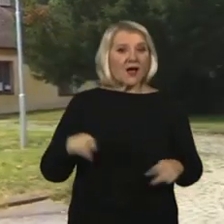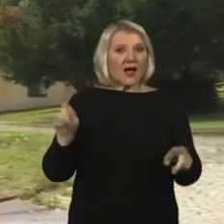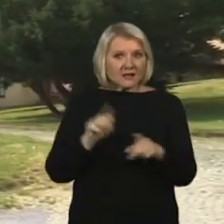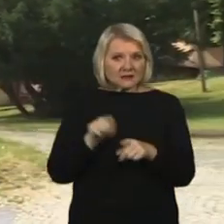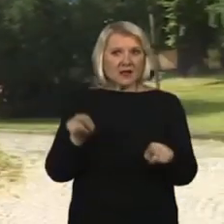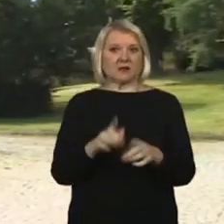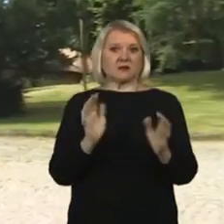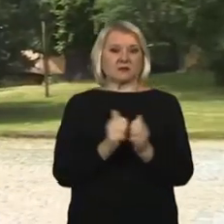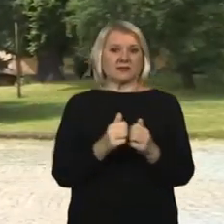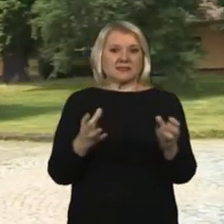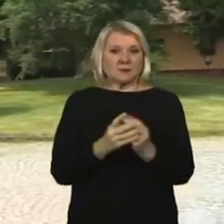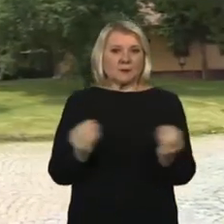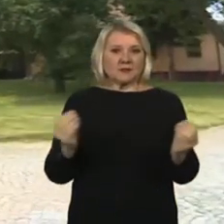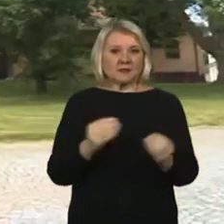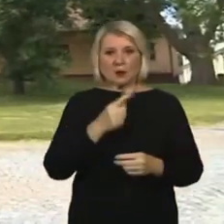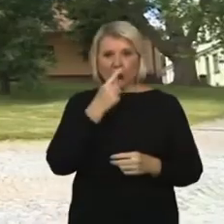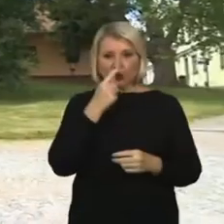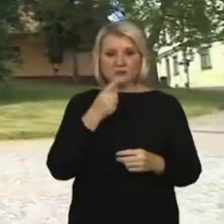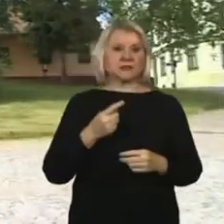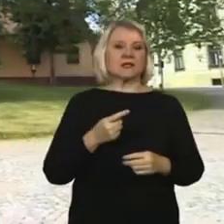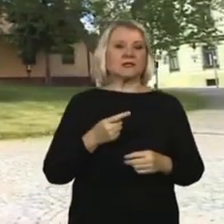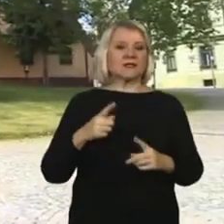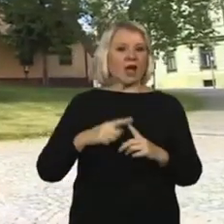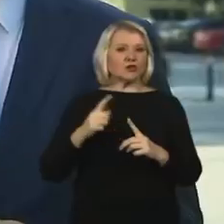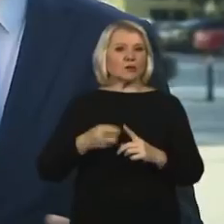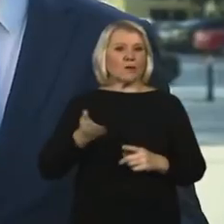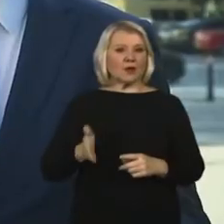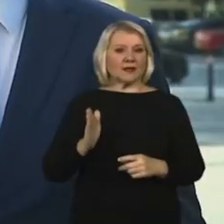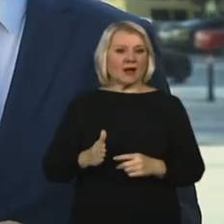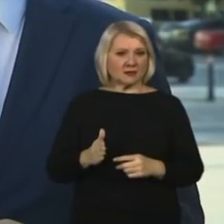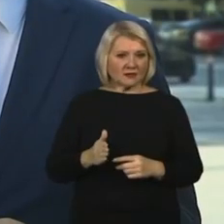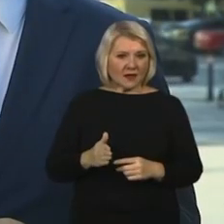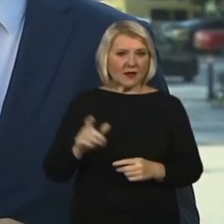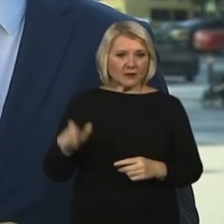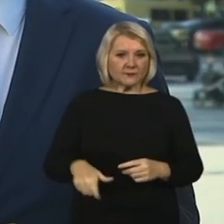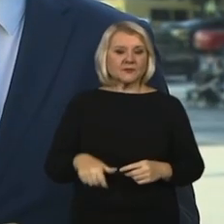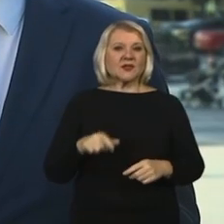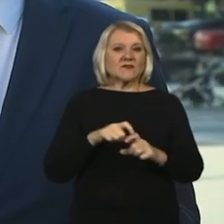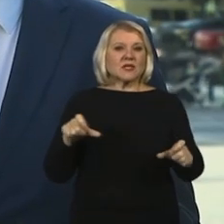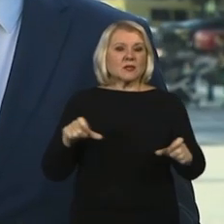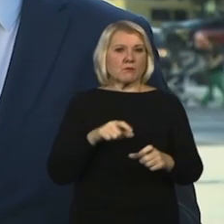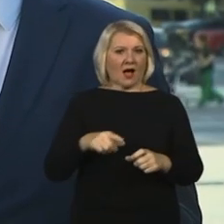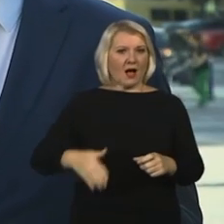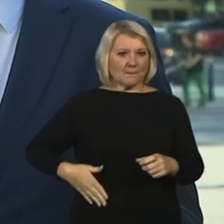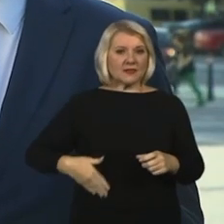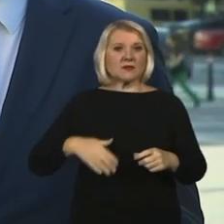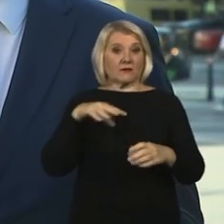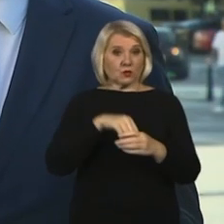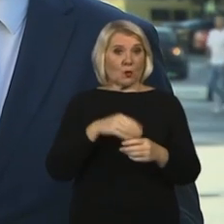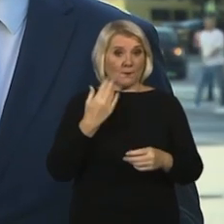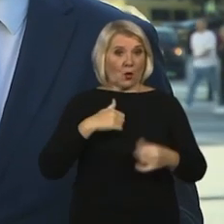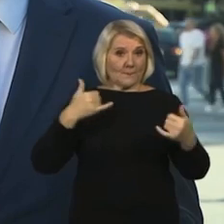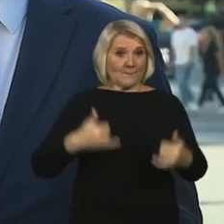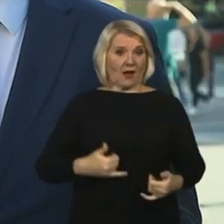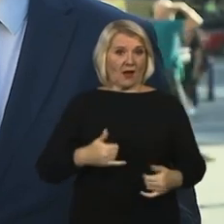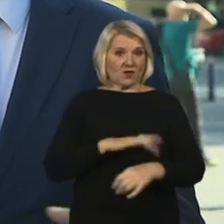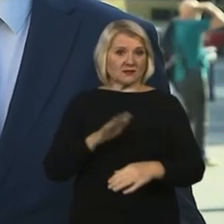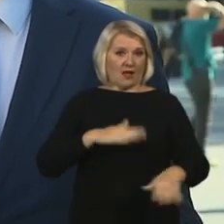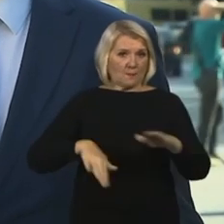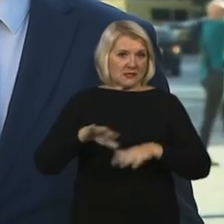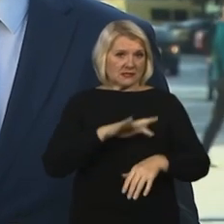dobu zmizel i rusko-tádžický biznismen Najmudinov. Společnost The Diversity Capital, která sídlila v Praze na Václavském